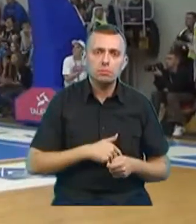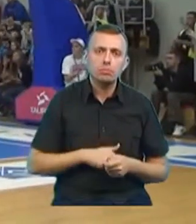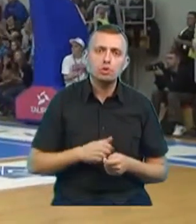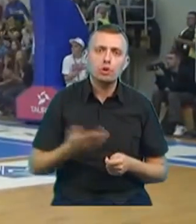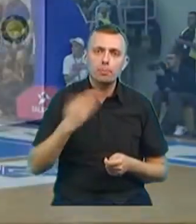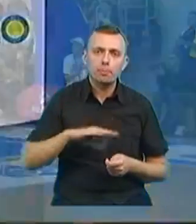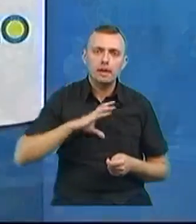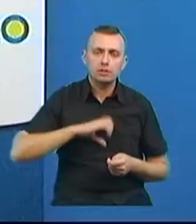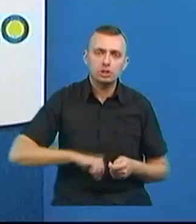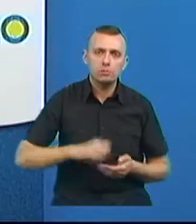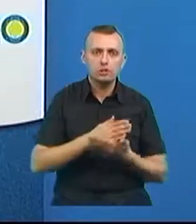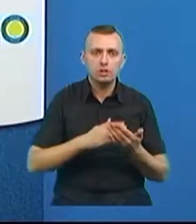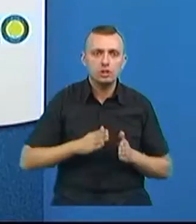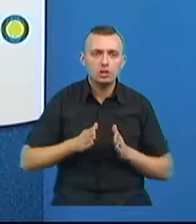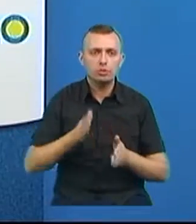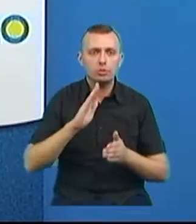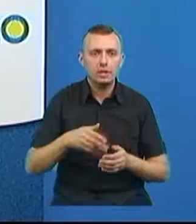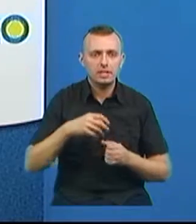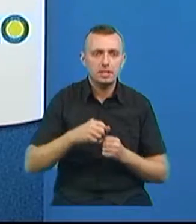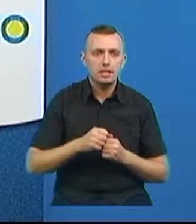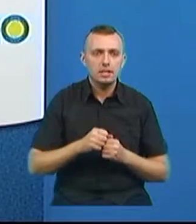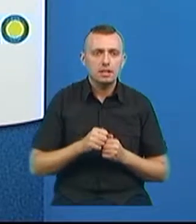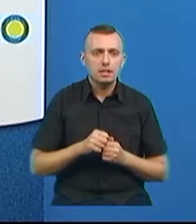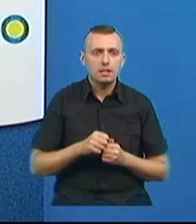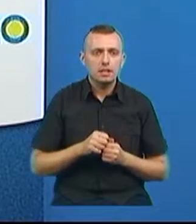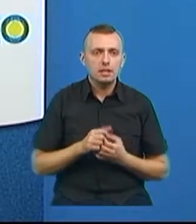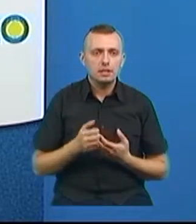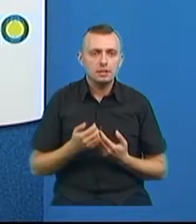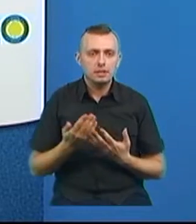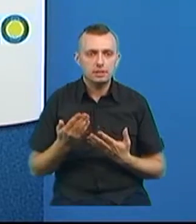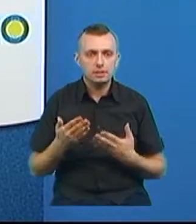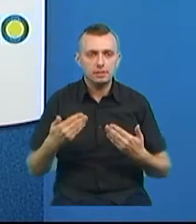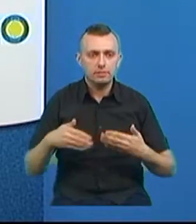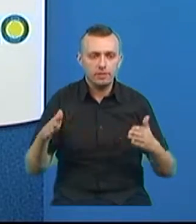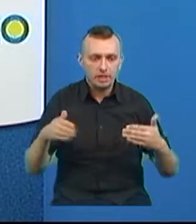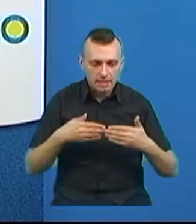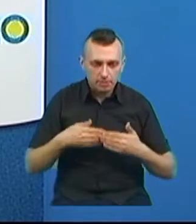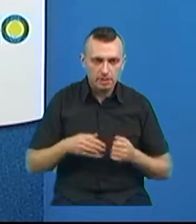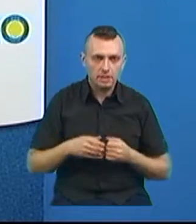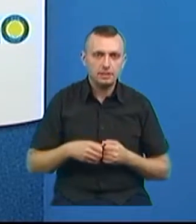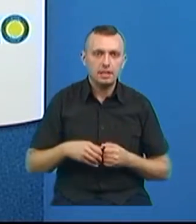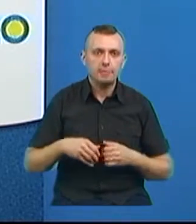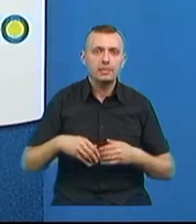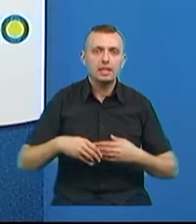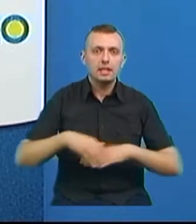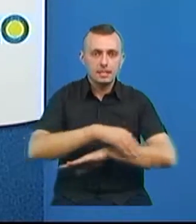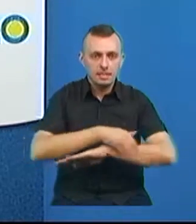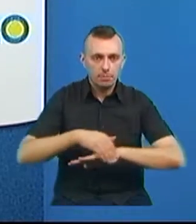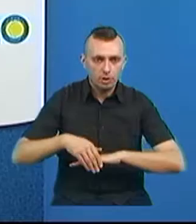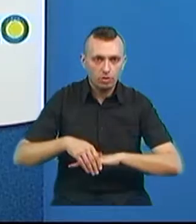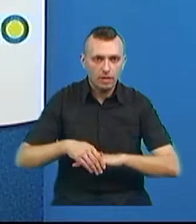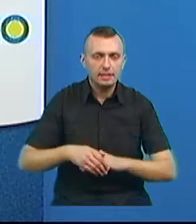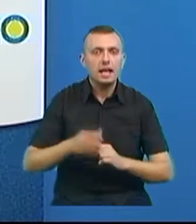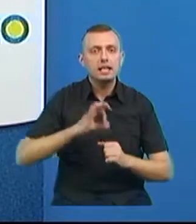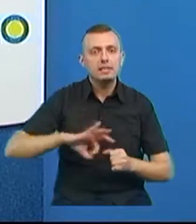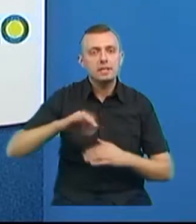10 biletów. W związku z Dniem Wszystkich Świętych kierowcy, jak co roku, muszą uzbroić się w cierpliwość. Część dróg będzie